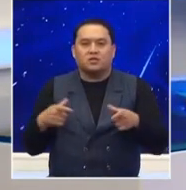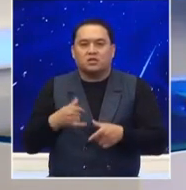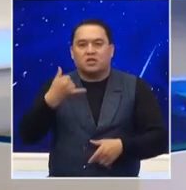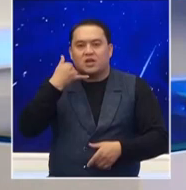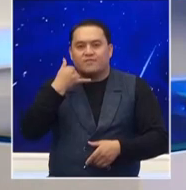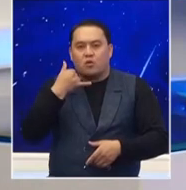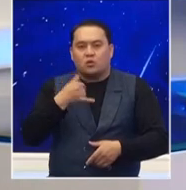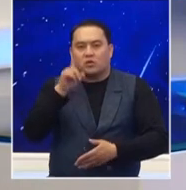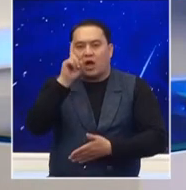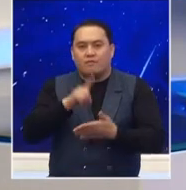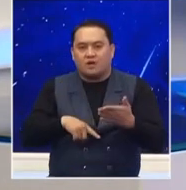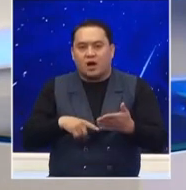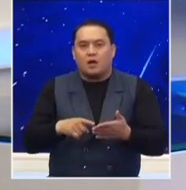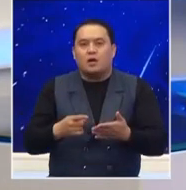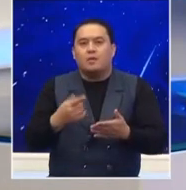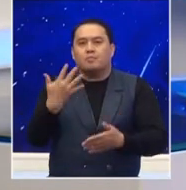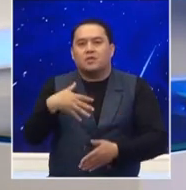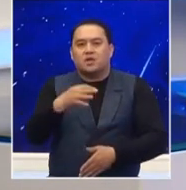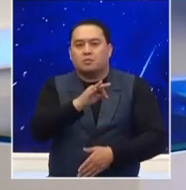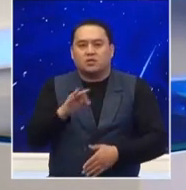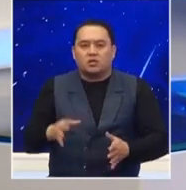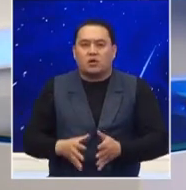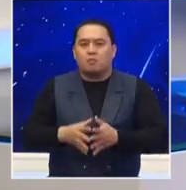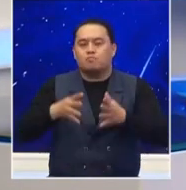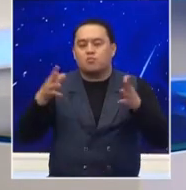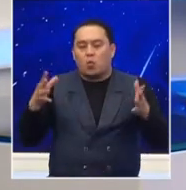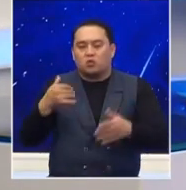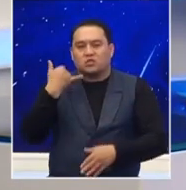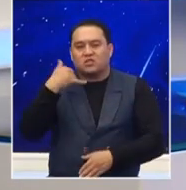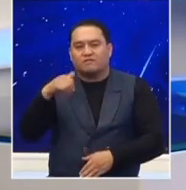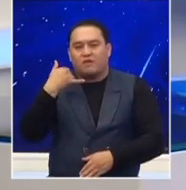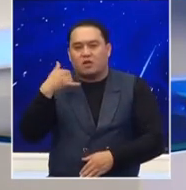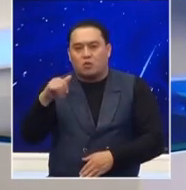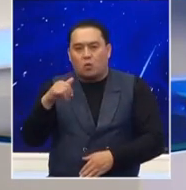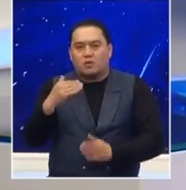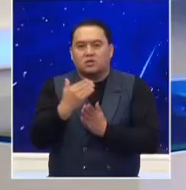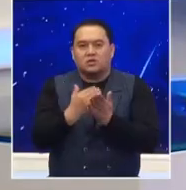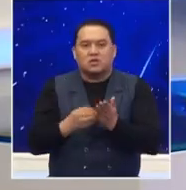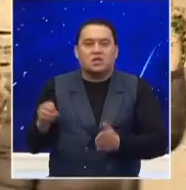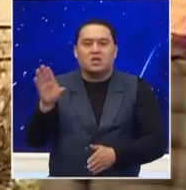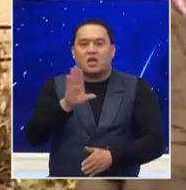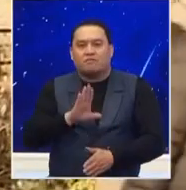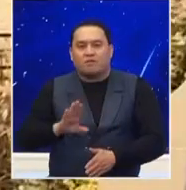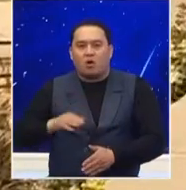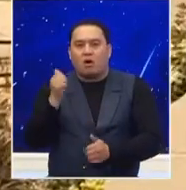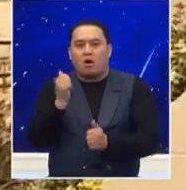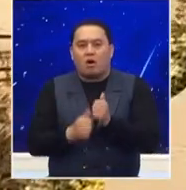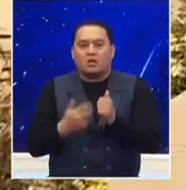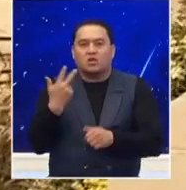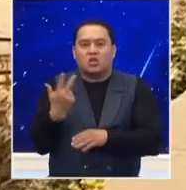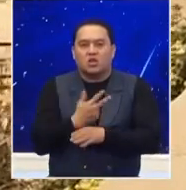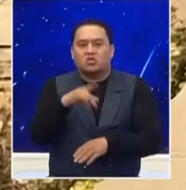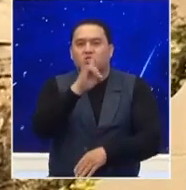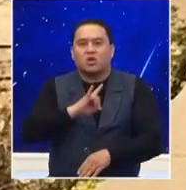телефонные линии доверия стали принимать на 50% больше звонков. По статистике Евросоюза, каждая